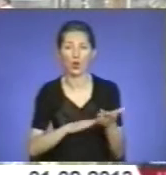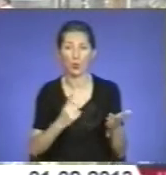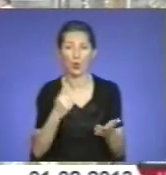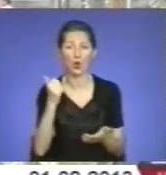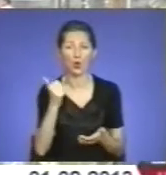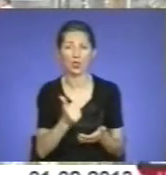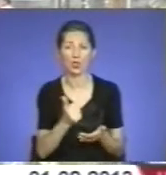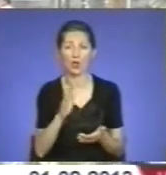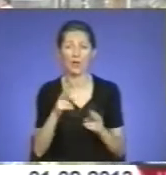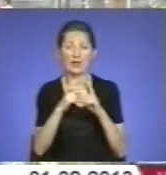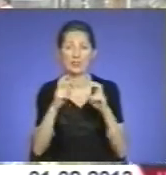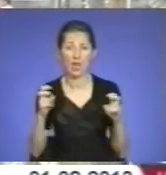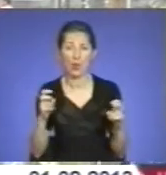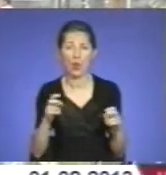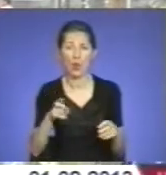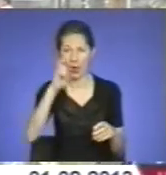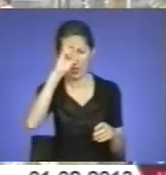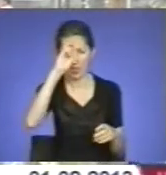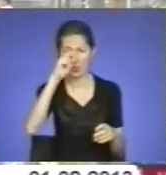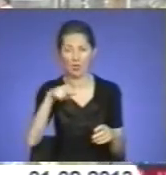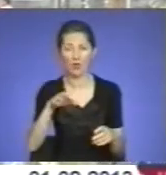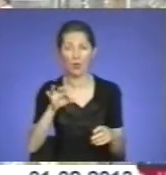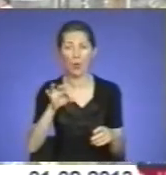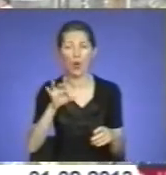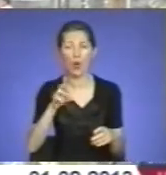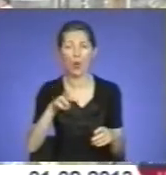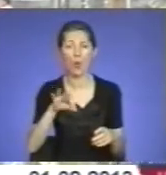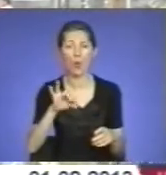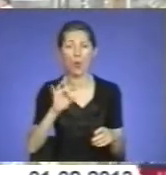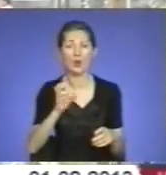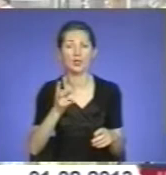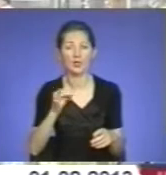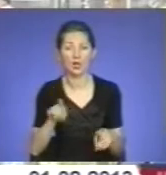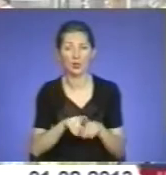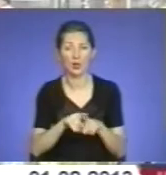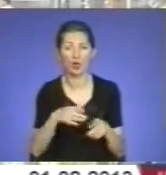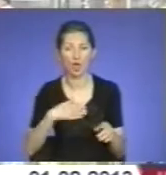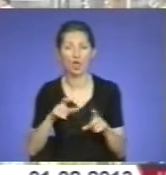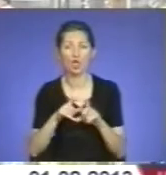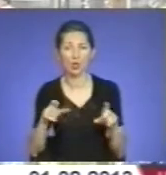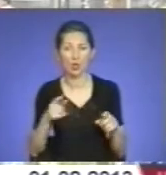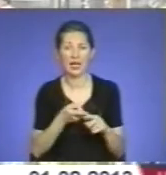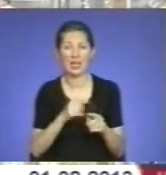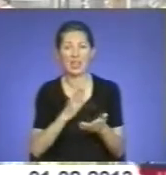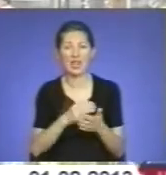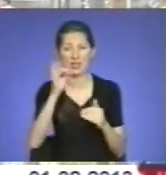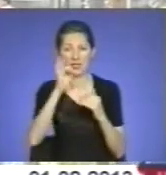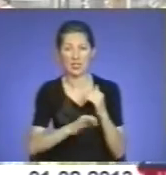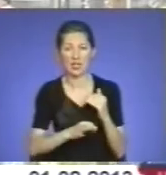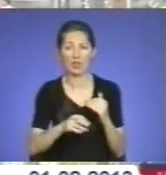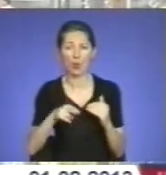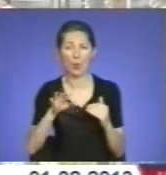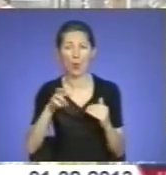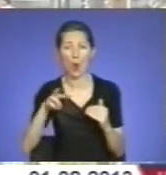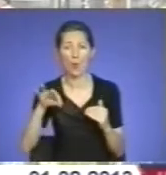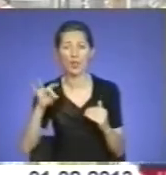тижня у замку князів поморських. Це подібна до нашої інституції, яка знаходиться в Західно-Поморському воєводстві